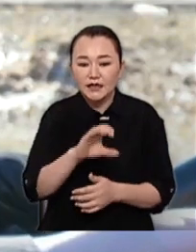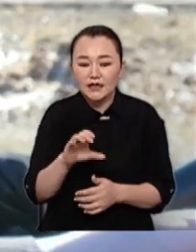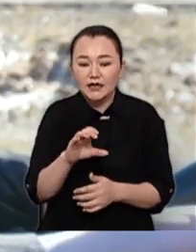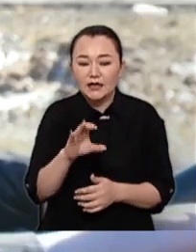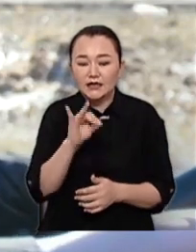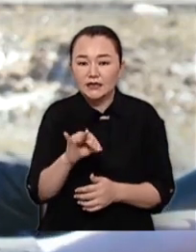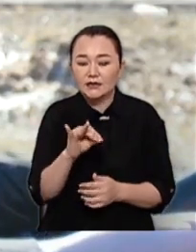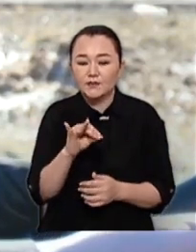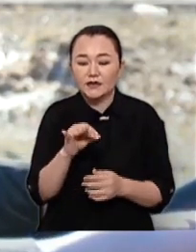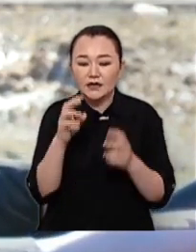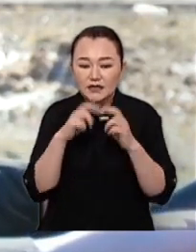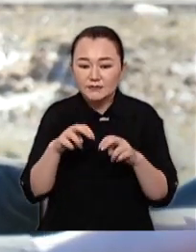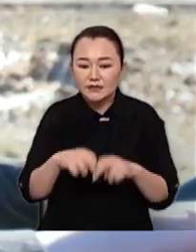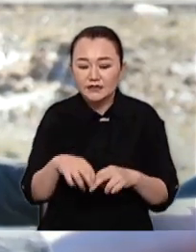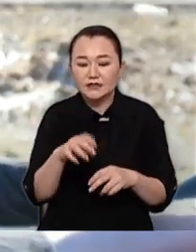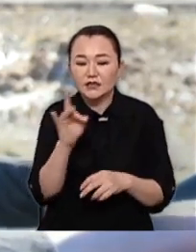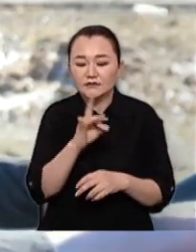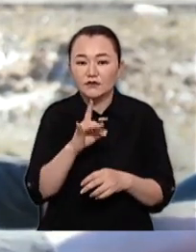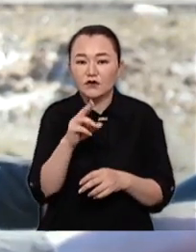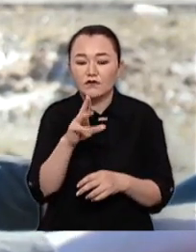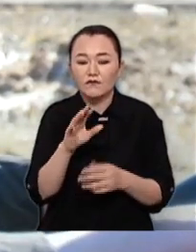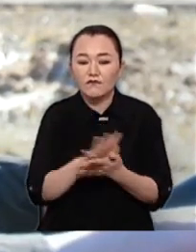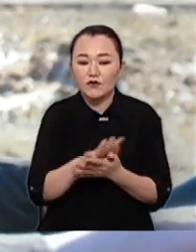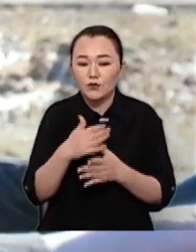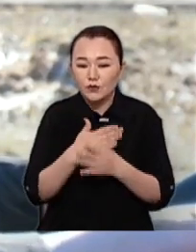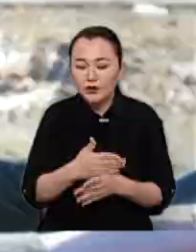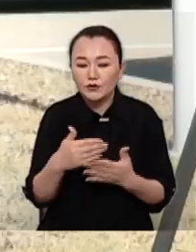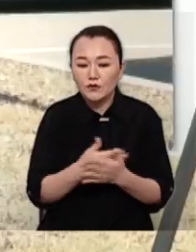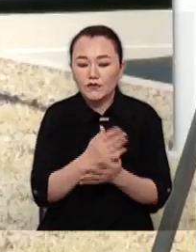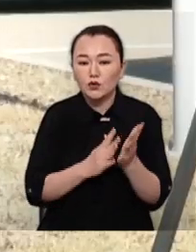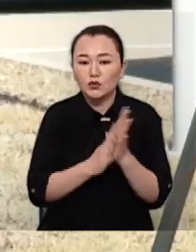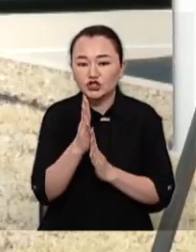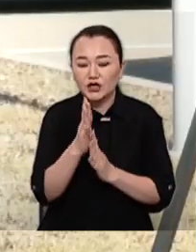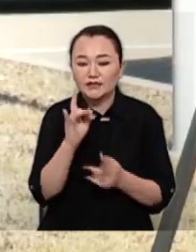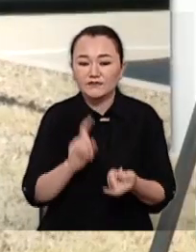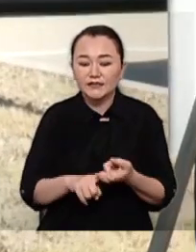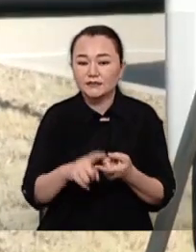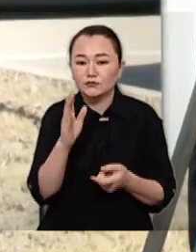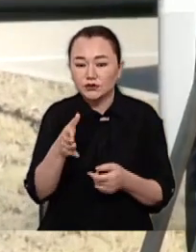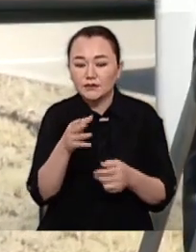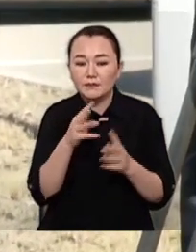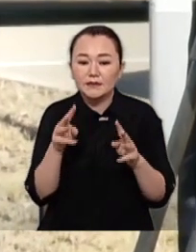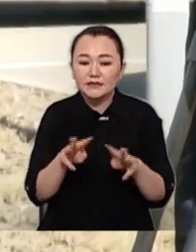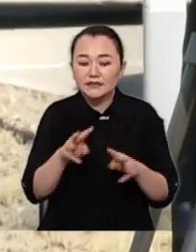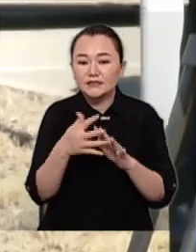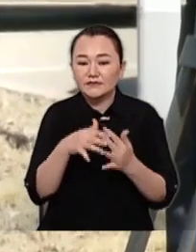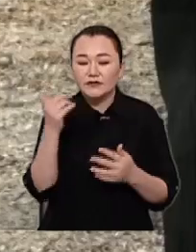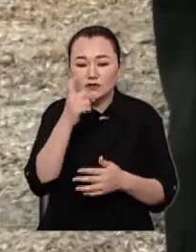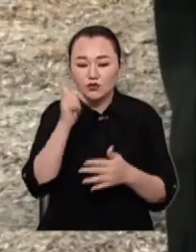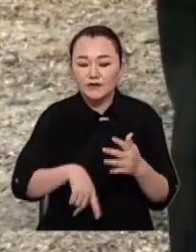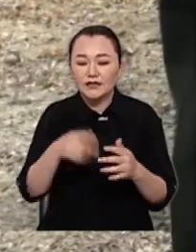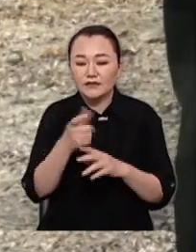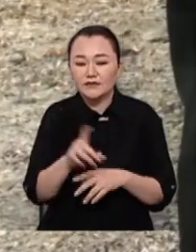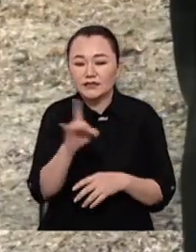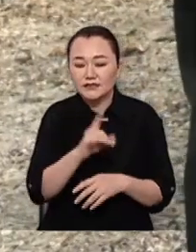и пересмотреть объем квот с учетом нового урожая. В Министерстве сельского хозяйства уверены, этого объема